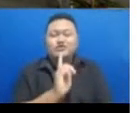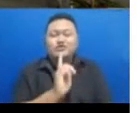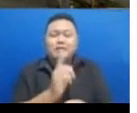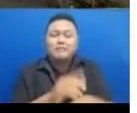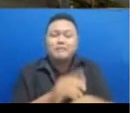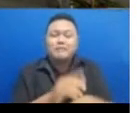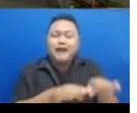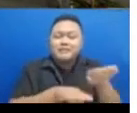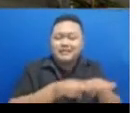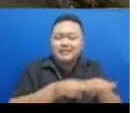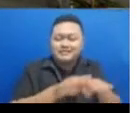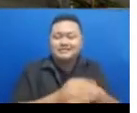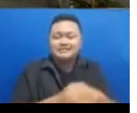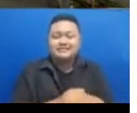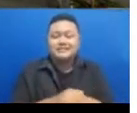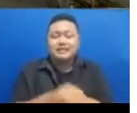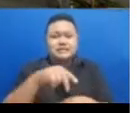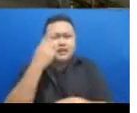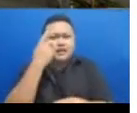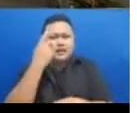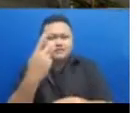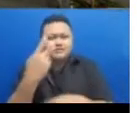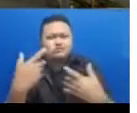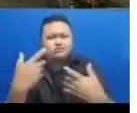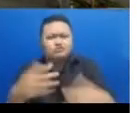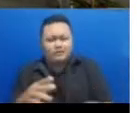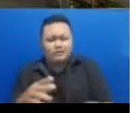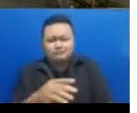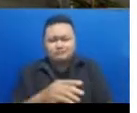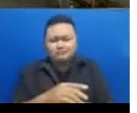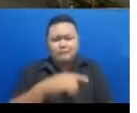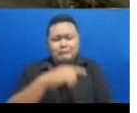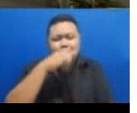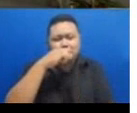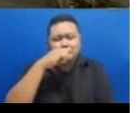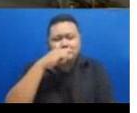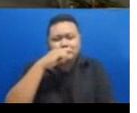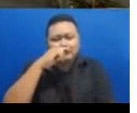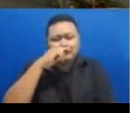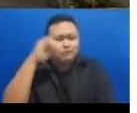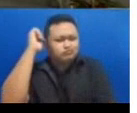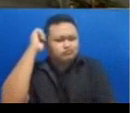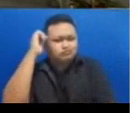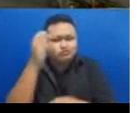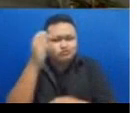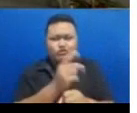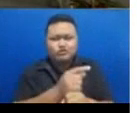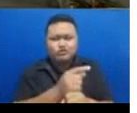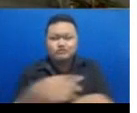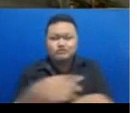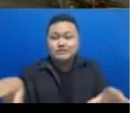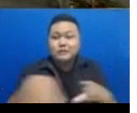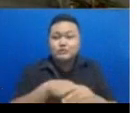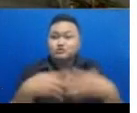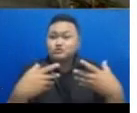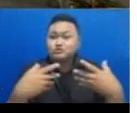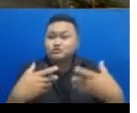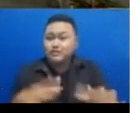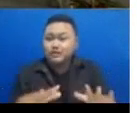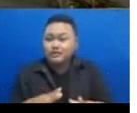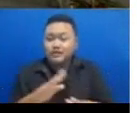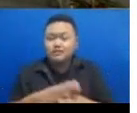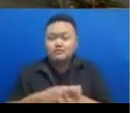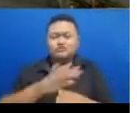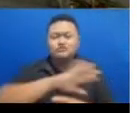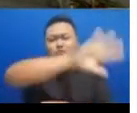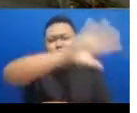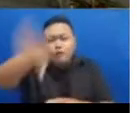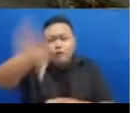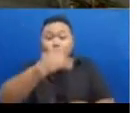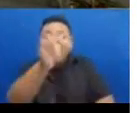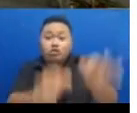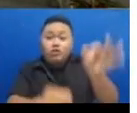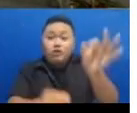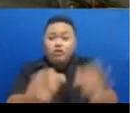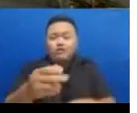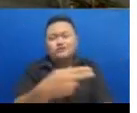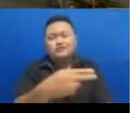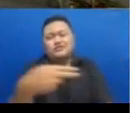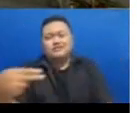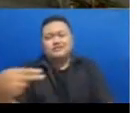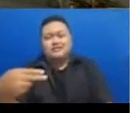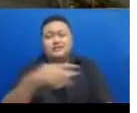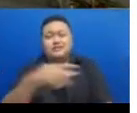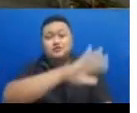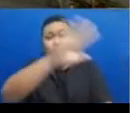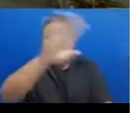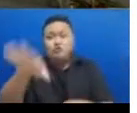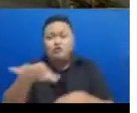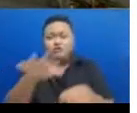Nah, saya juga sudah melihat nih, Bapak dan Ibu guru sudah banyak yang bergabung. Wah, dari seluruh kota di Indonesia, dari seluruh Nusantara.